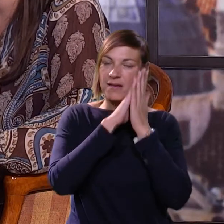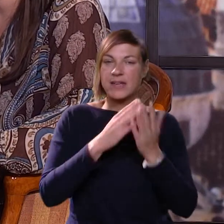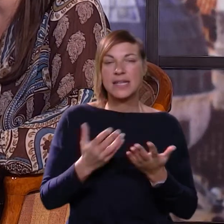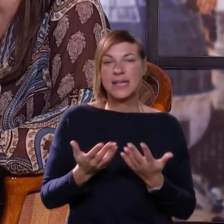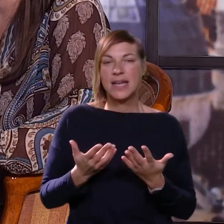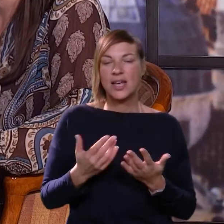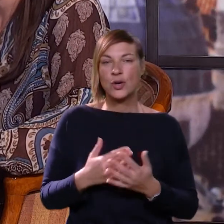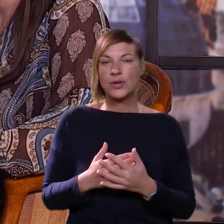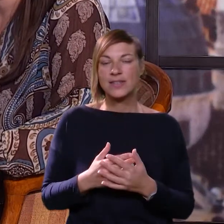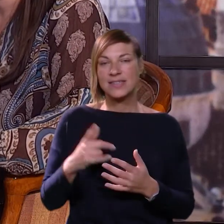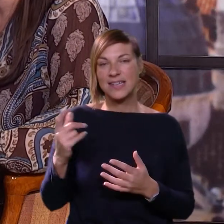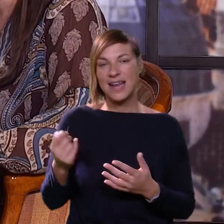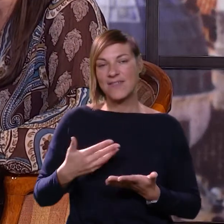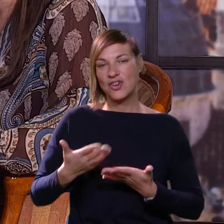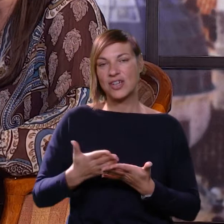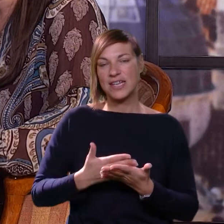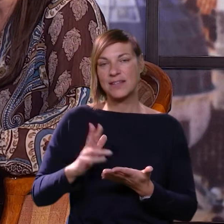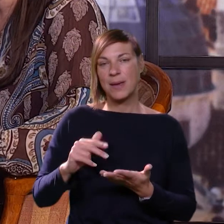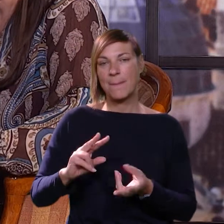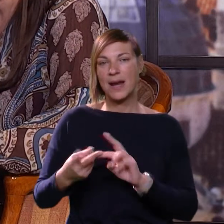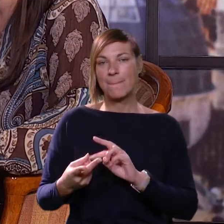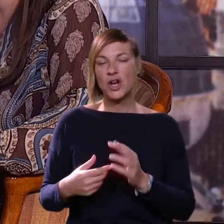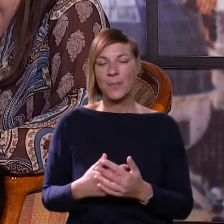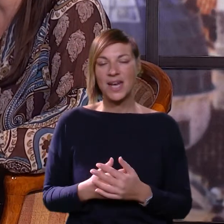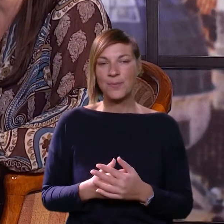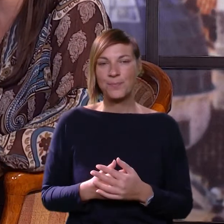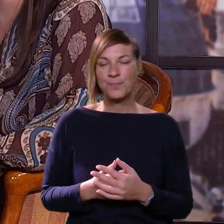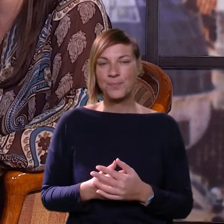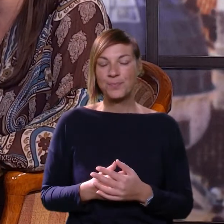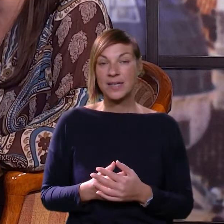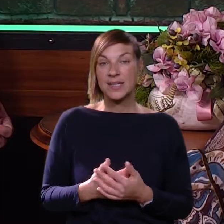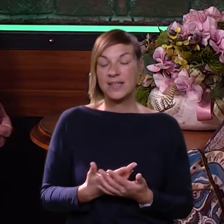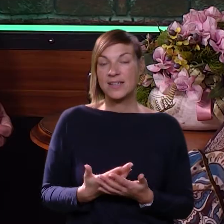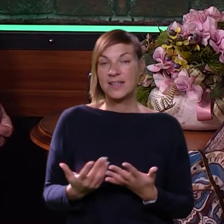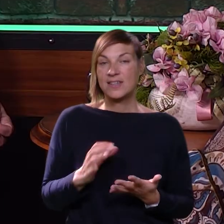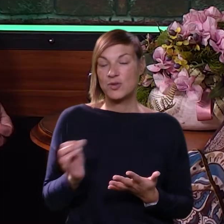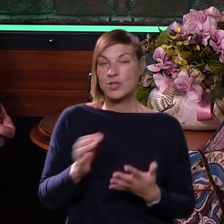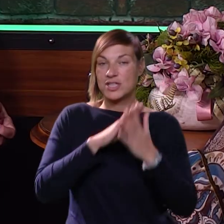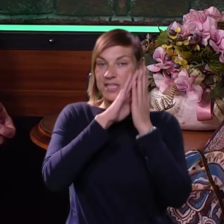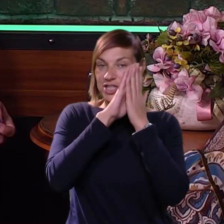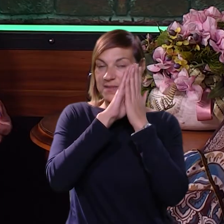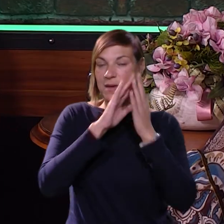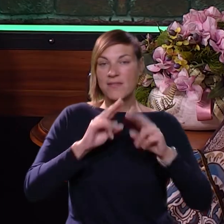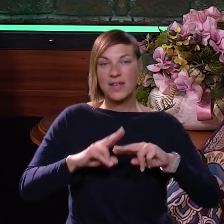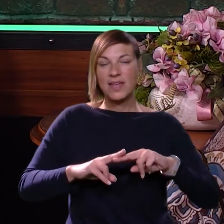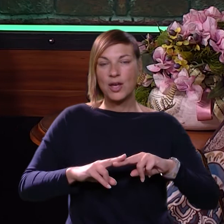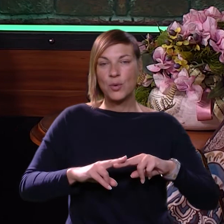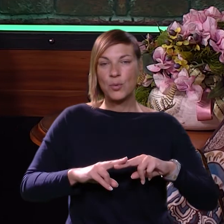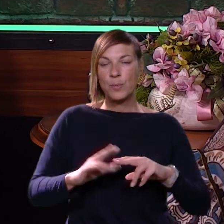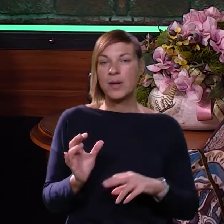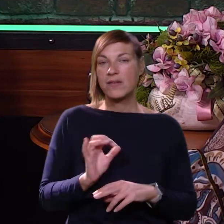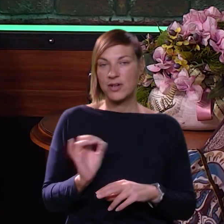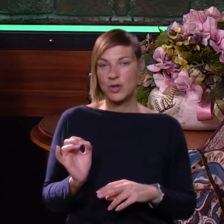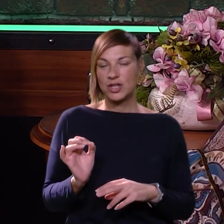spavanja, nekog dnevnog ritma, ima li tu kakvih promjena? Pa dobro, što se tiče spavanja, u pravilu je